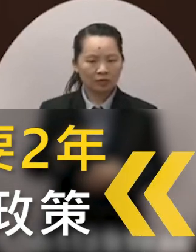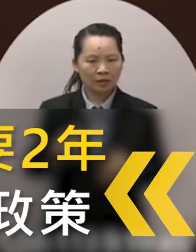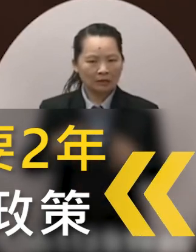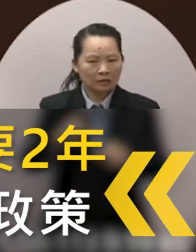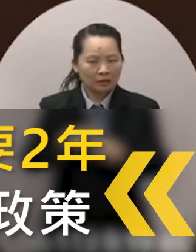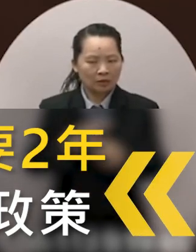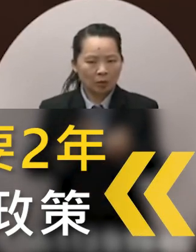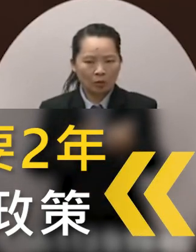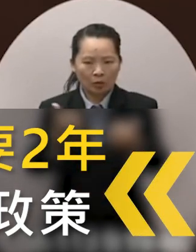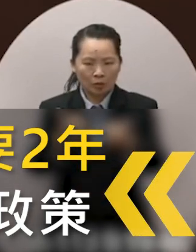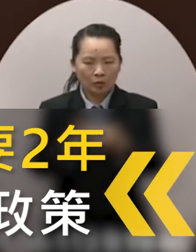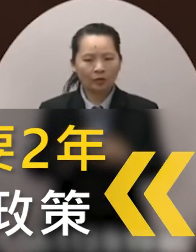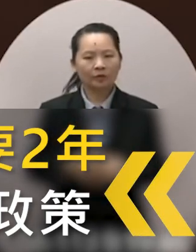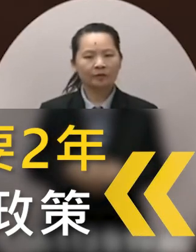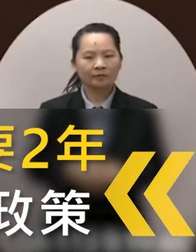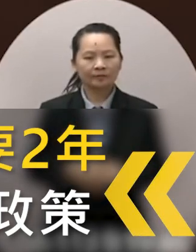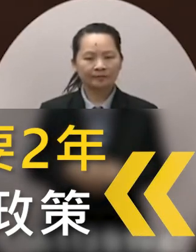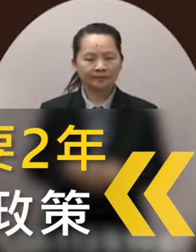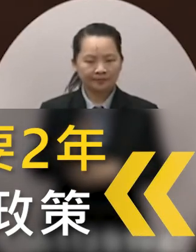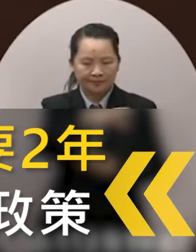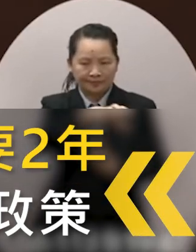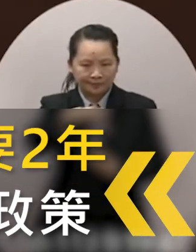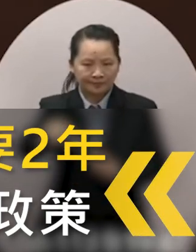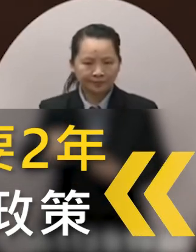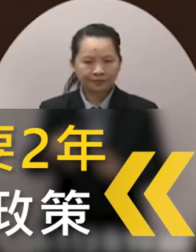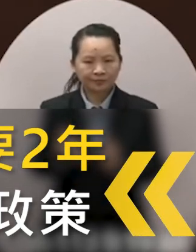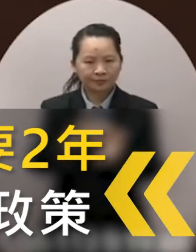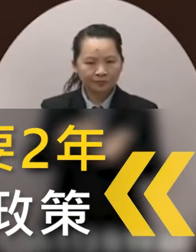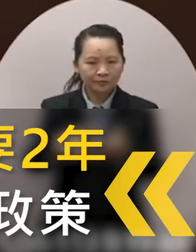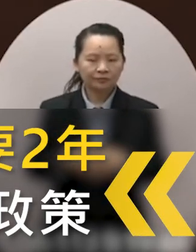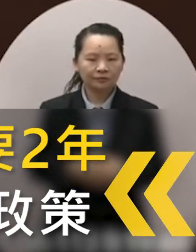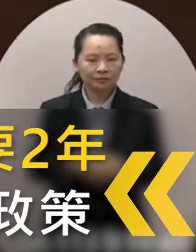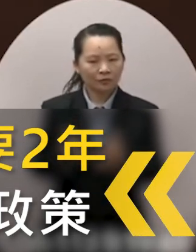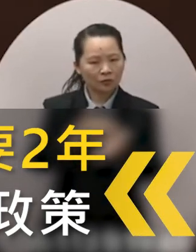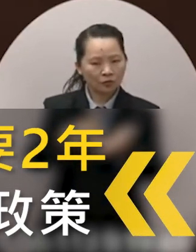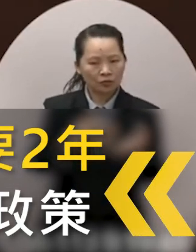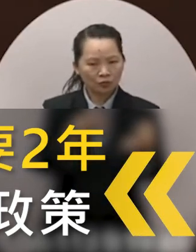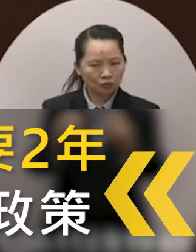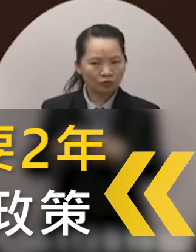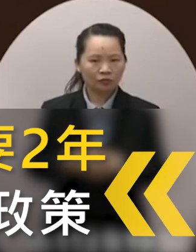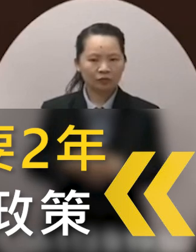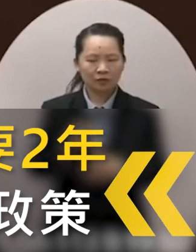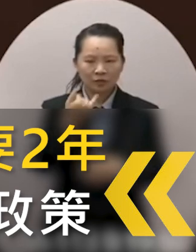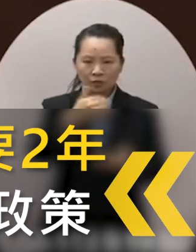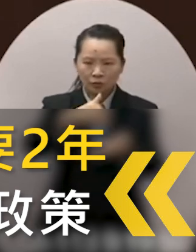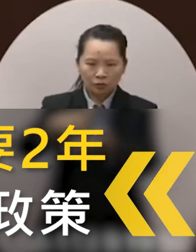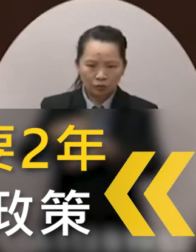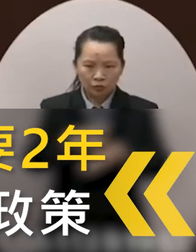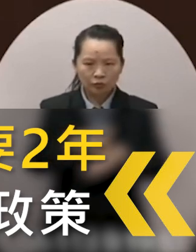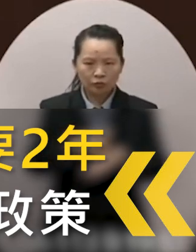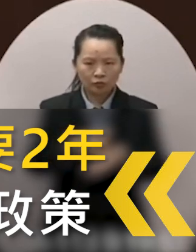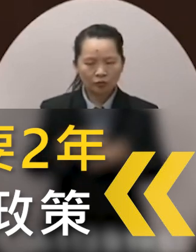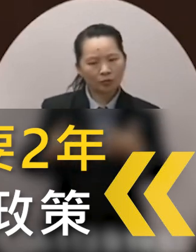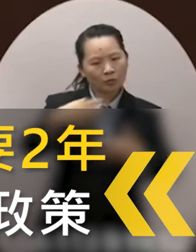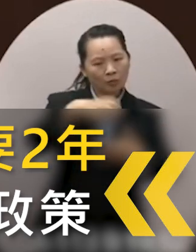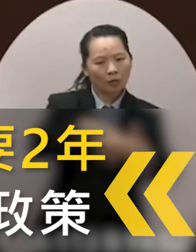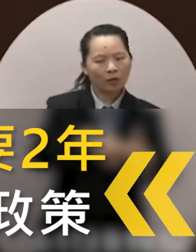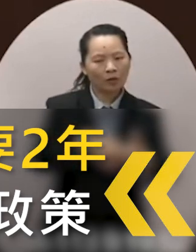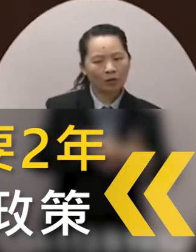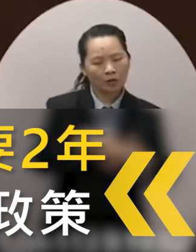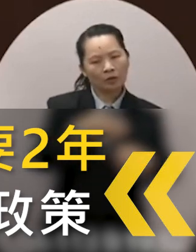会，40万名力在各部会所编列的庞大的预算也可以算进来，这样就达标